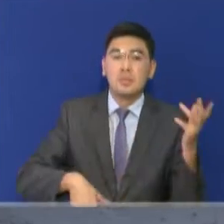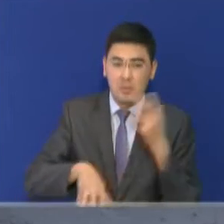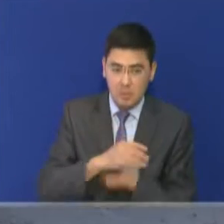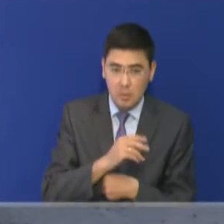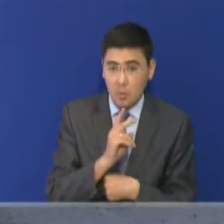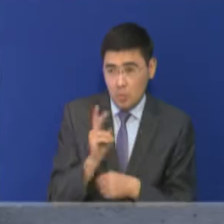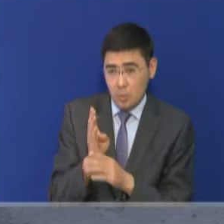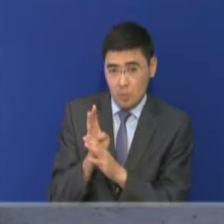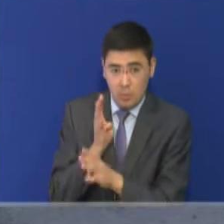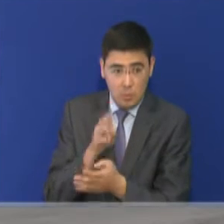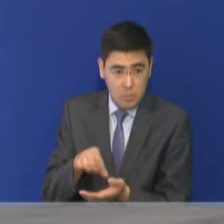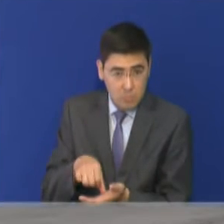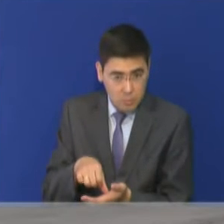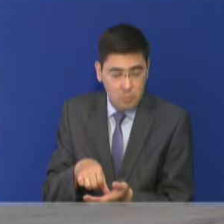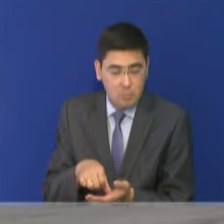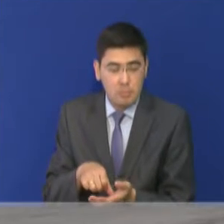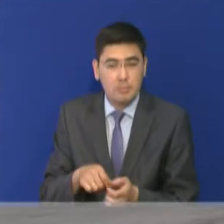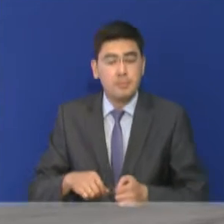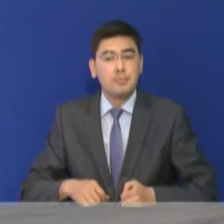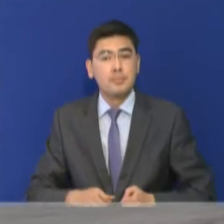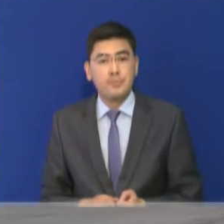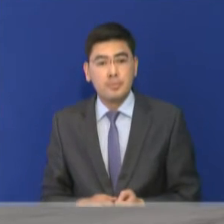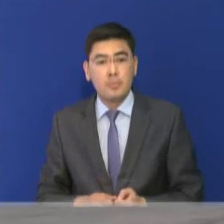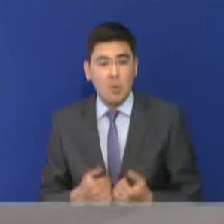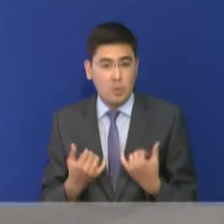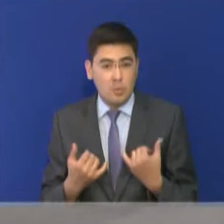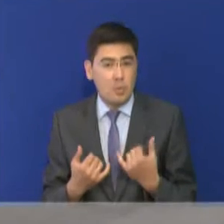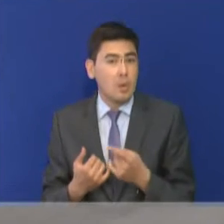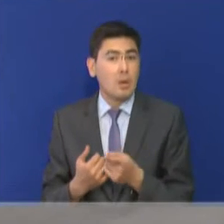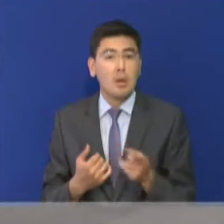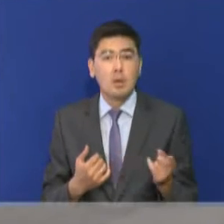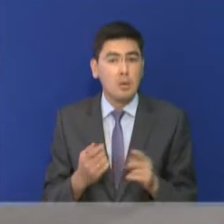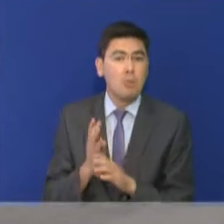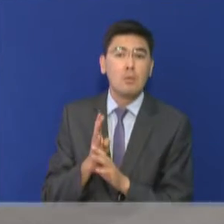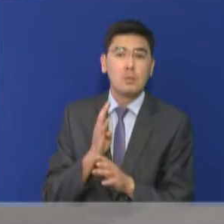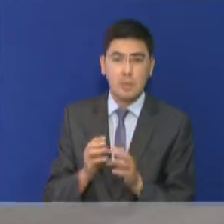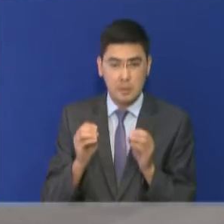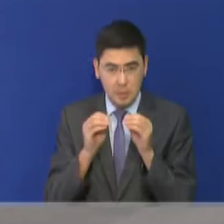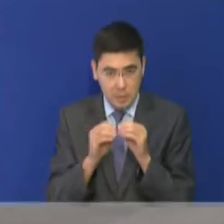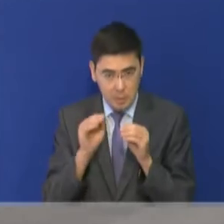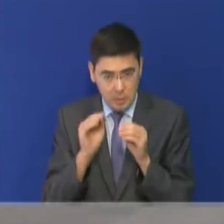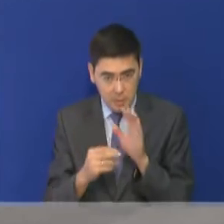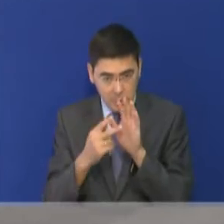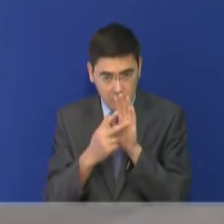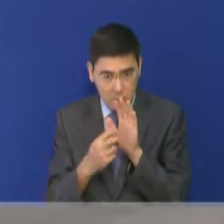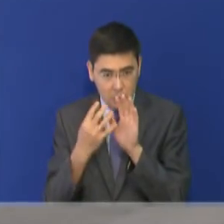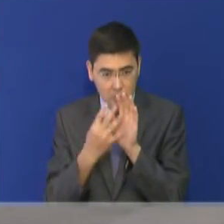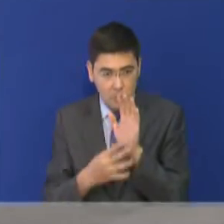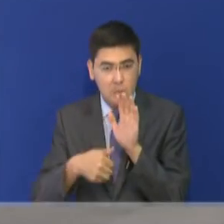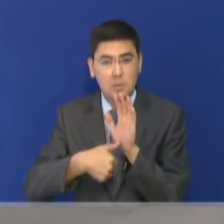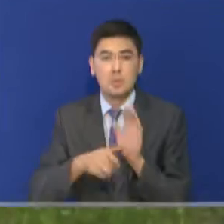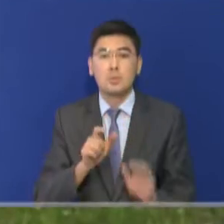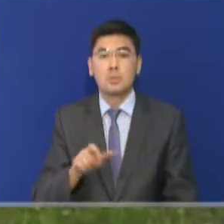в очереди в местных исполнительных органах. На сегодняшний день их количество составляет 10 896